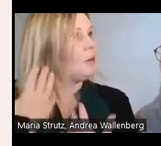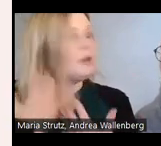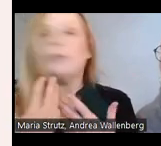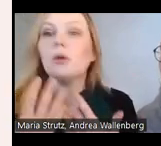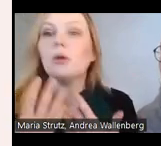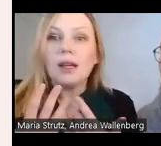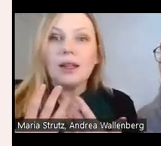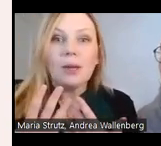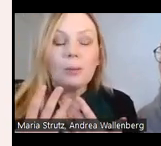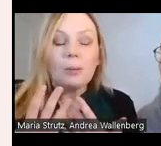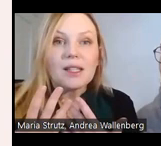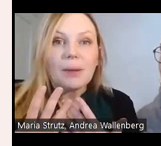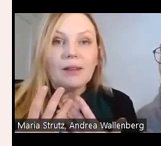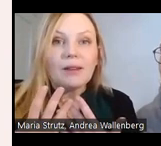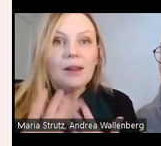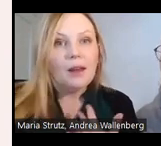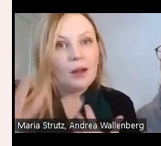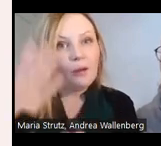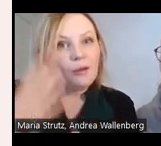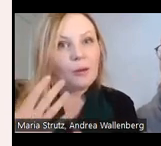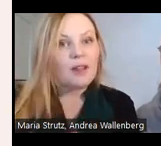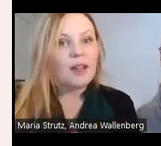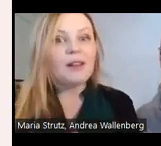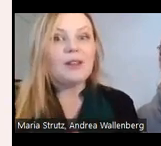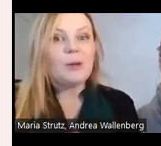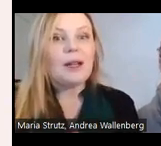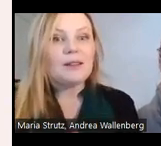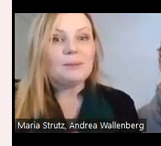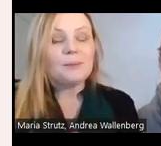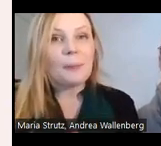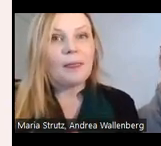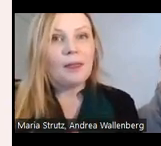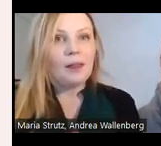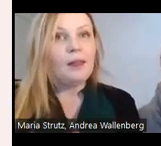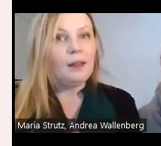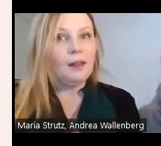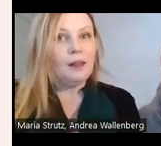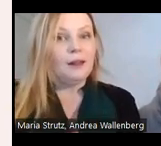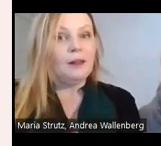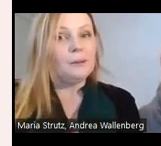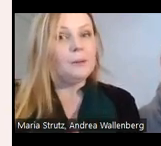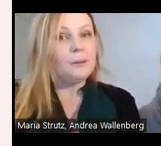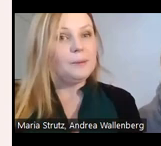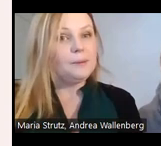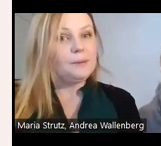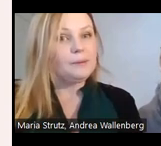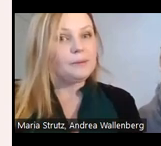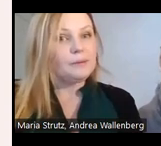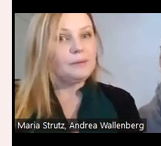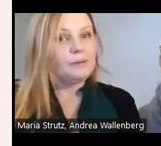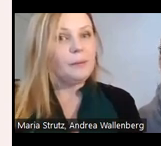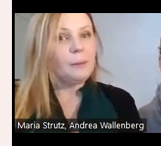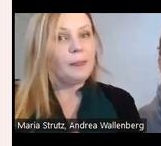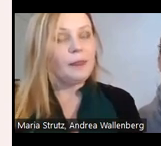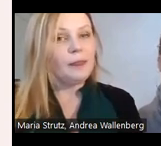lyssna. Utan jag måste också rikta min uppmärksamhet. Där det händer. För jag måste ta in det visuellt. Och även bildstöd i vardagen. Det här med minskat